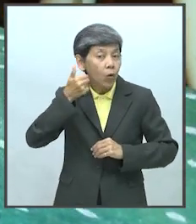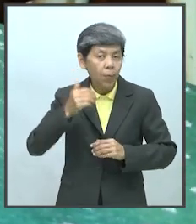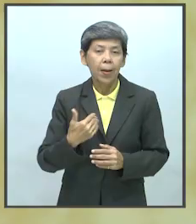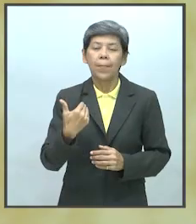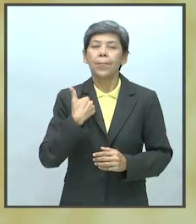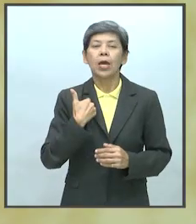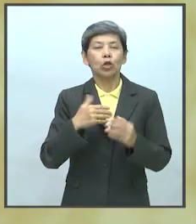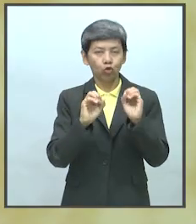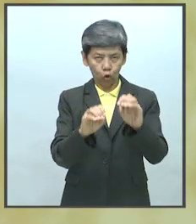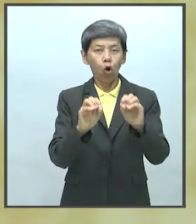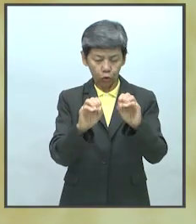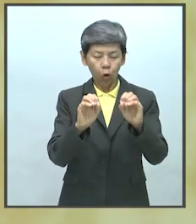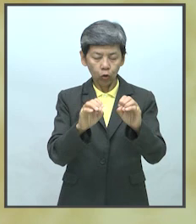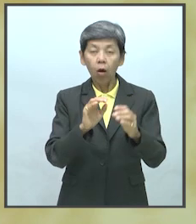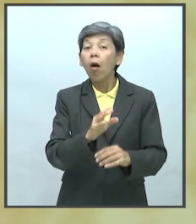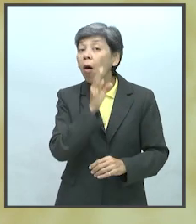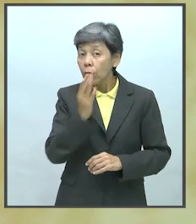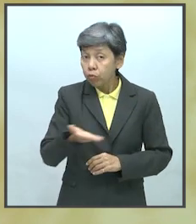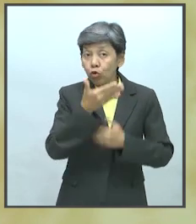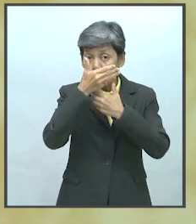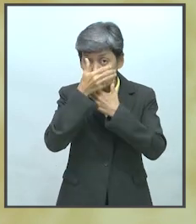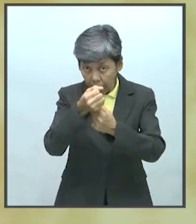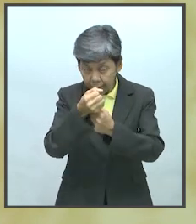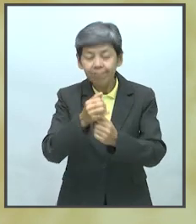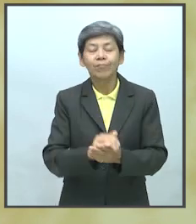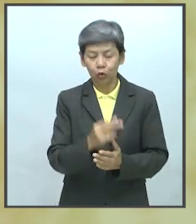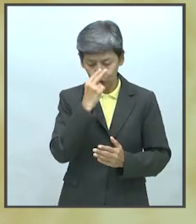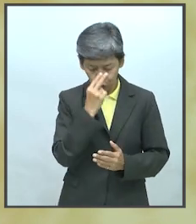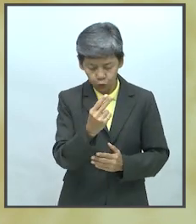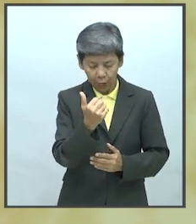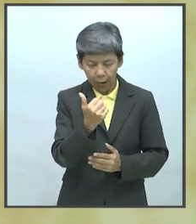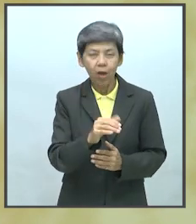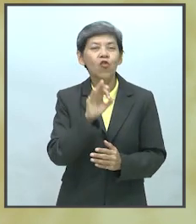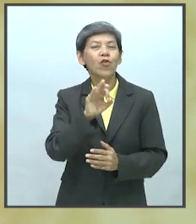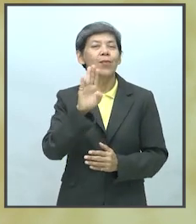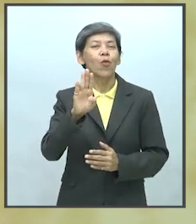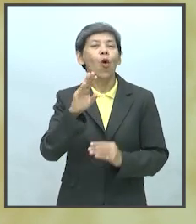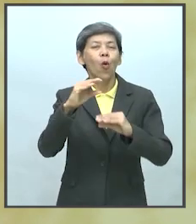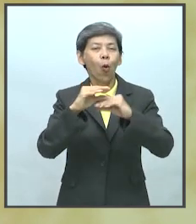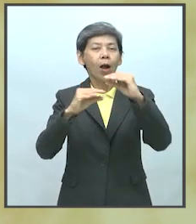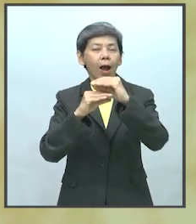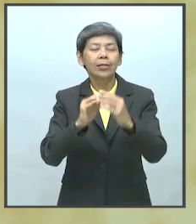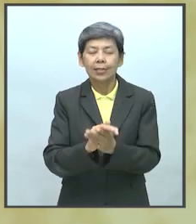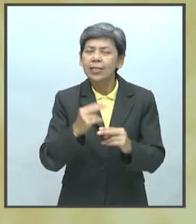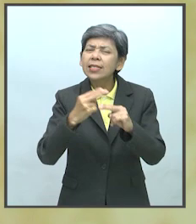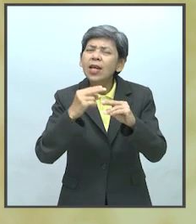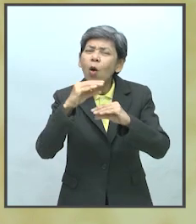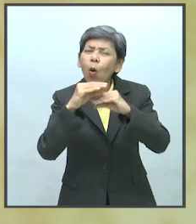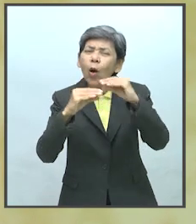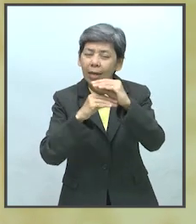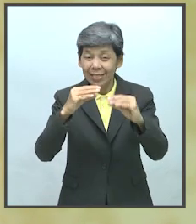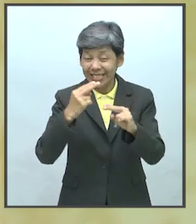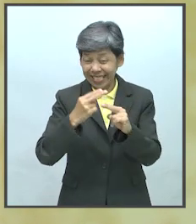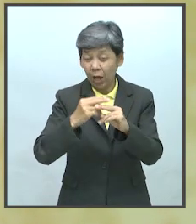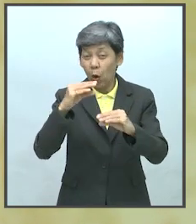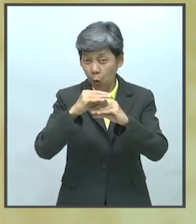สอนแล้วก็ถ้าหากว่าสนใจขนมไทยก็สามารถดูได้ที่แฟนเพจของโครงการก ็อยากให ้ชื่อว่าโ